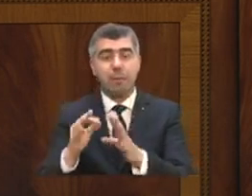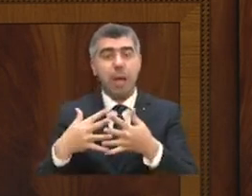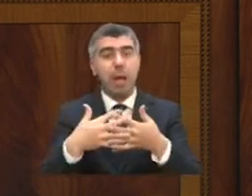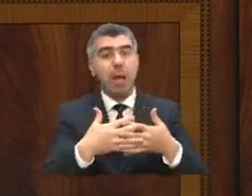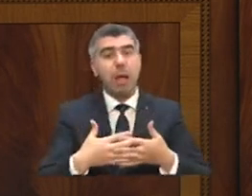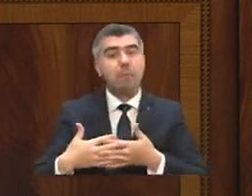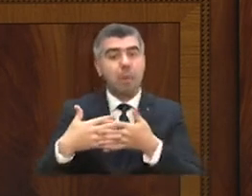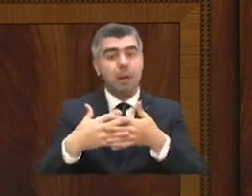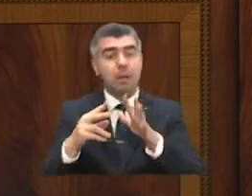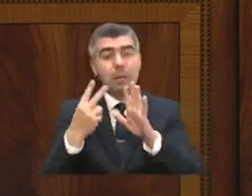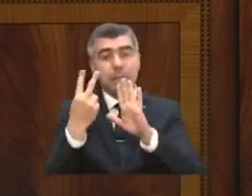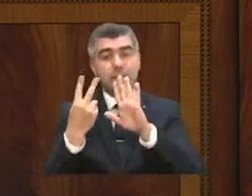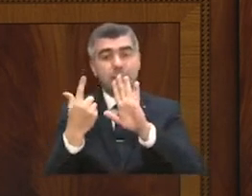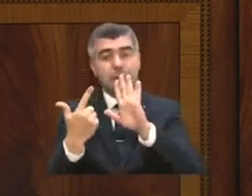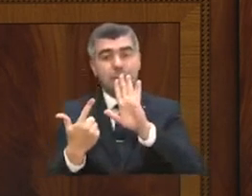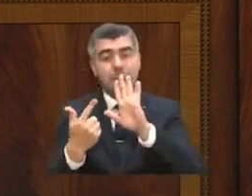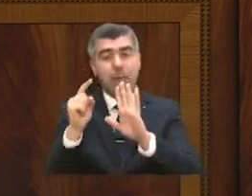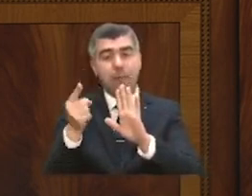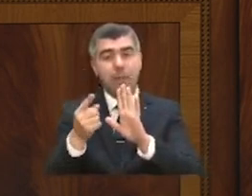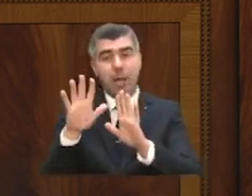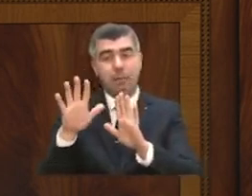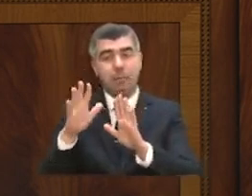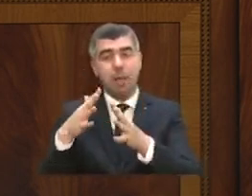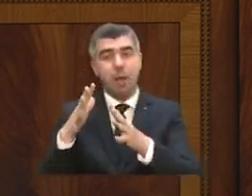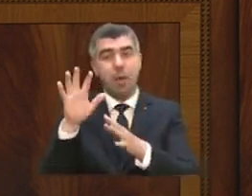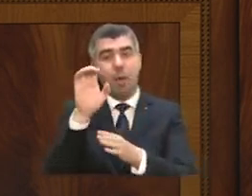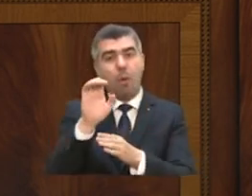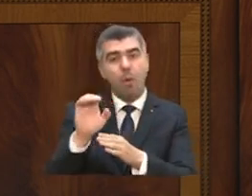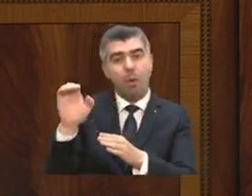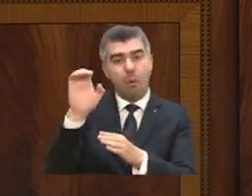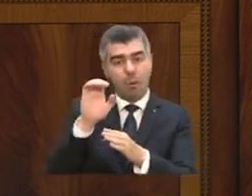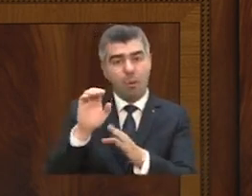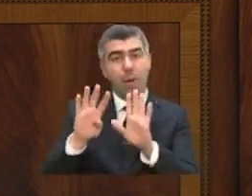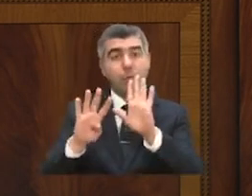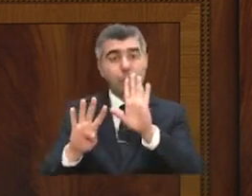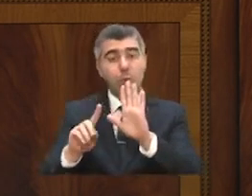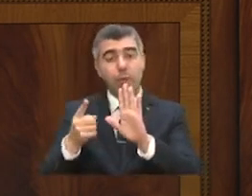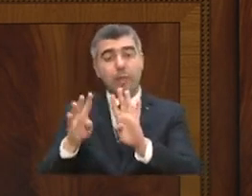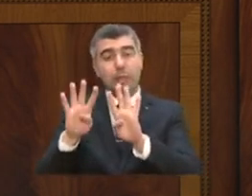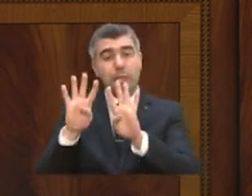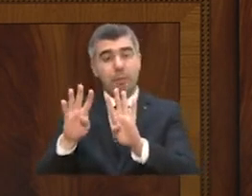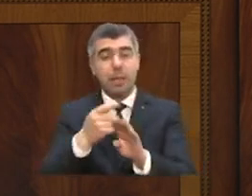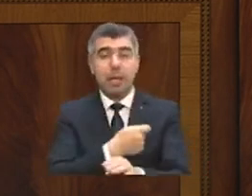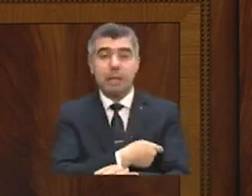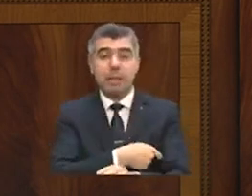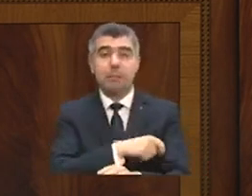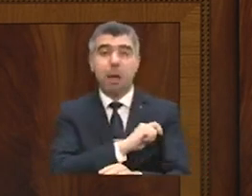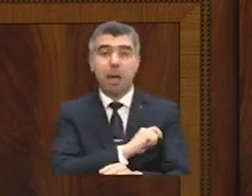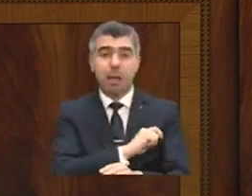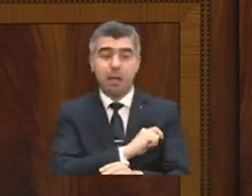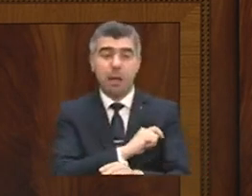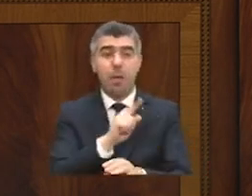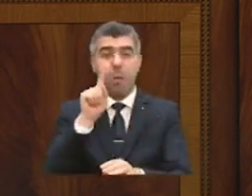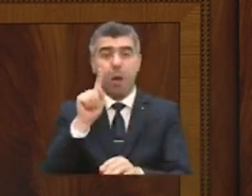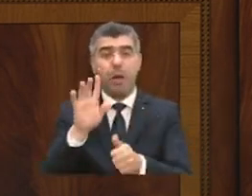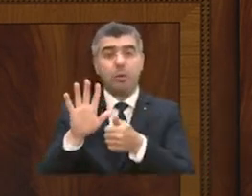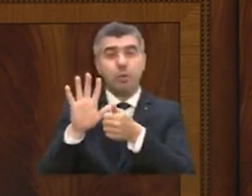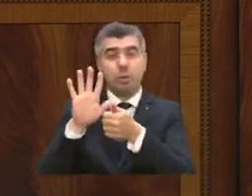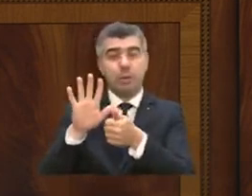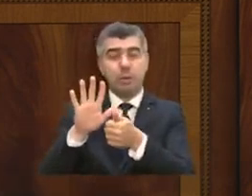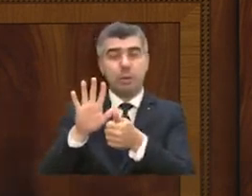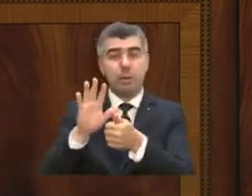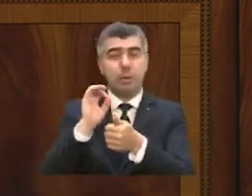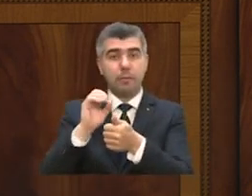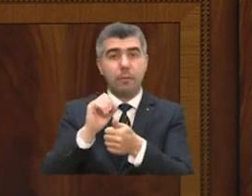و7.5% في منطقة اليورو، وما يقارب 9.8% في إسبانيا و61% في تركيا